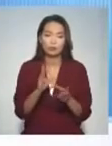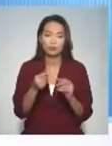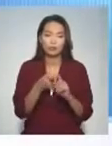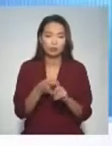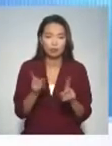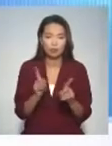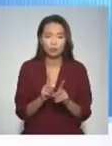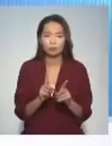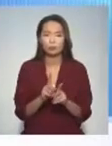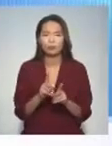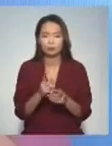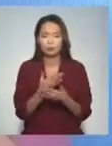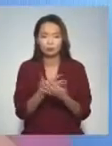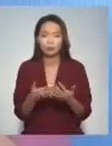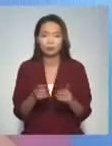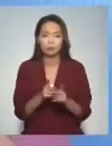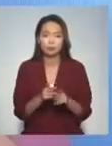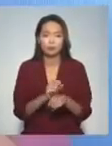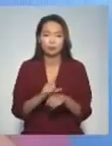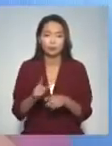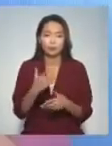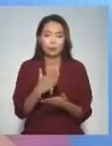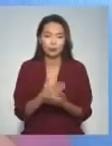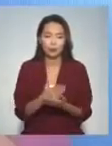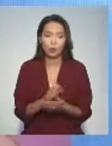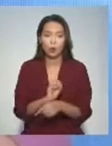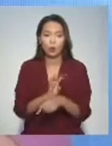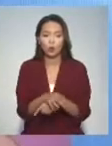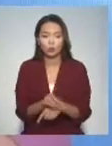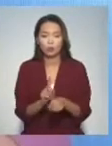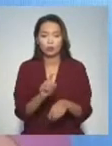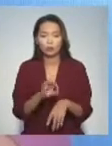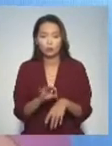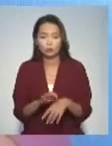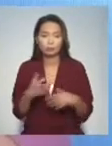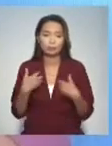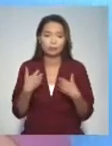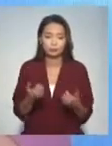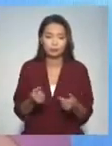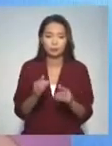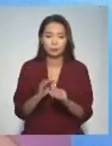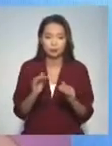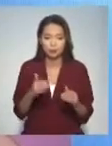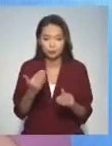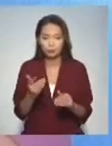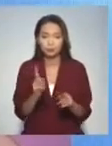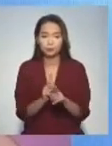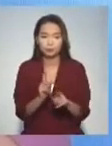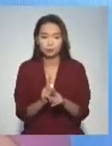COVID болсын, ауыр дәрежеде өтеді. Ал соның ішіндегі COVID-пен ауырып шыққан балаланың иммундық